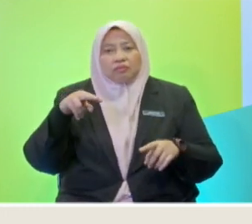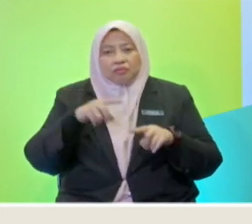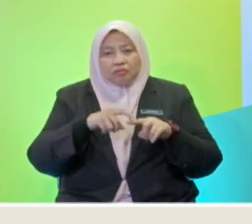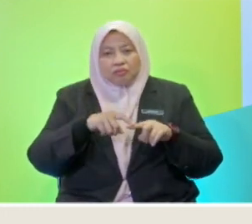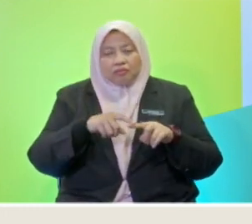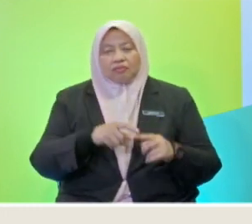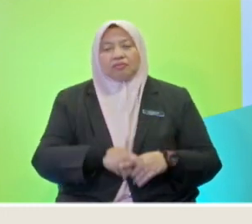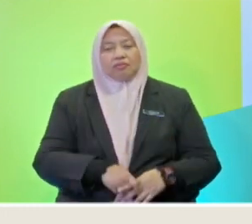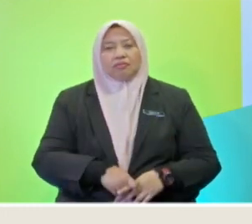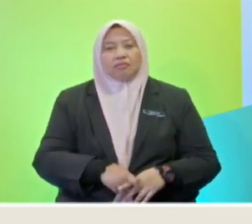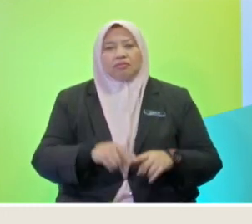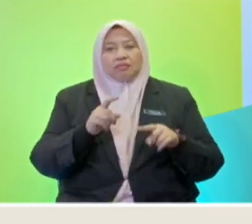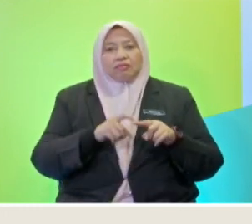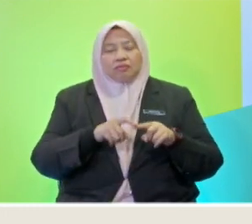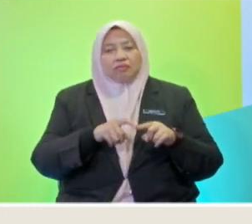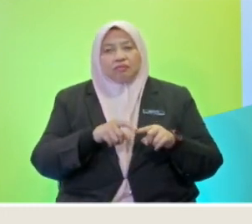kita